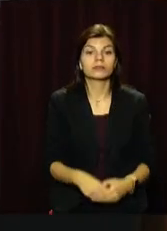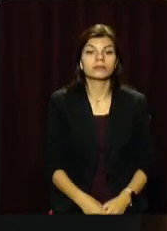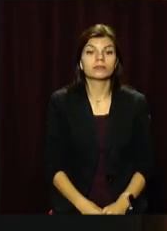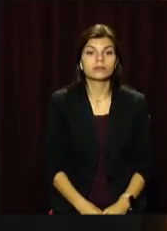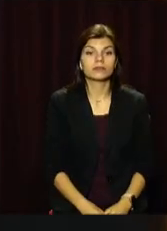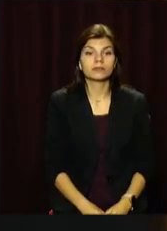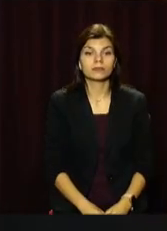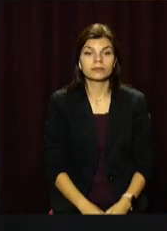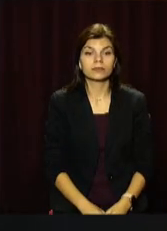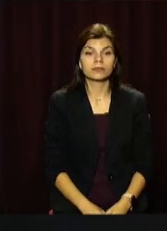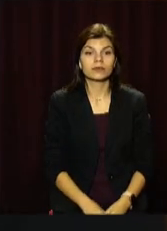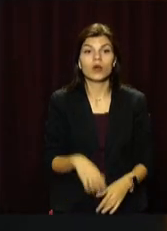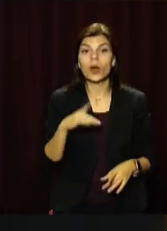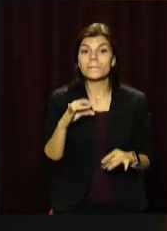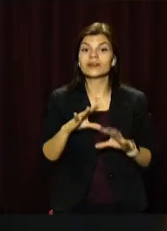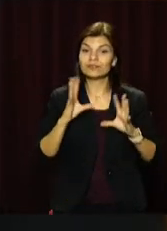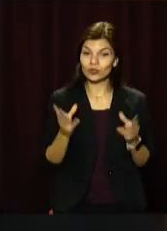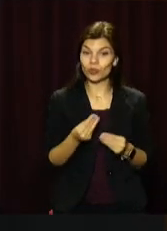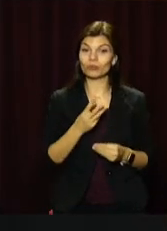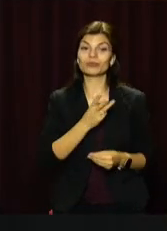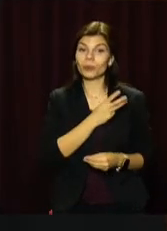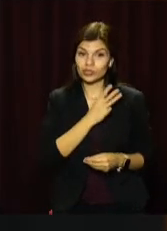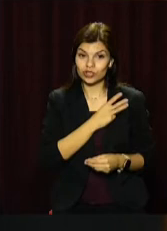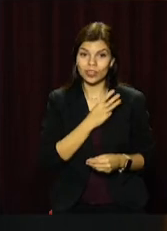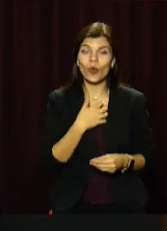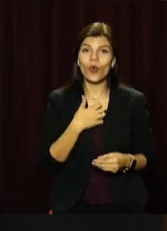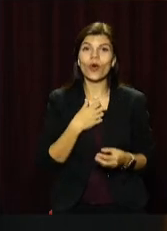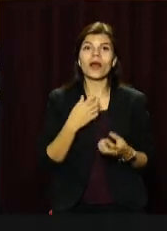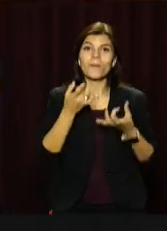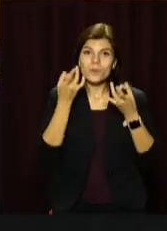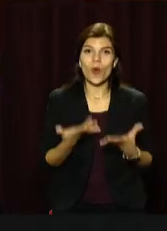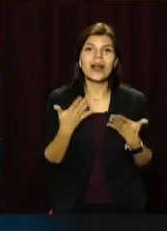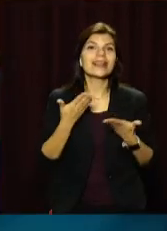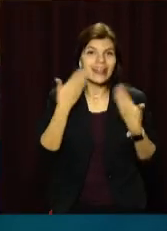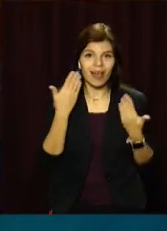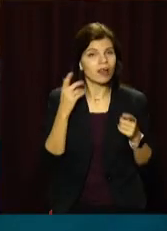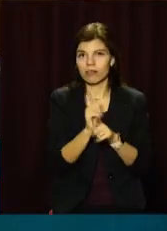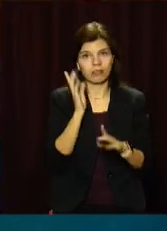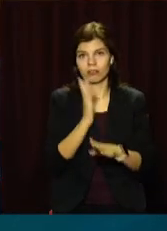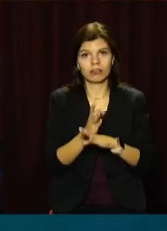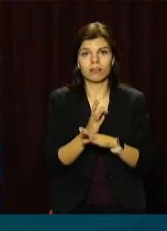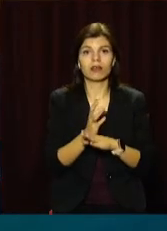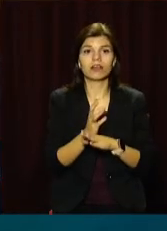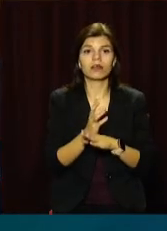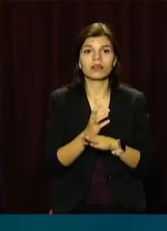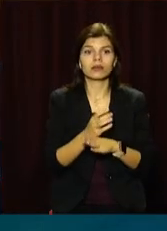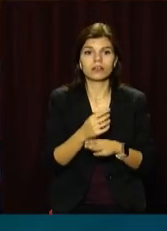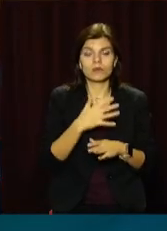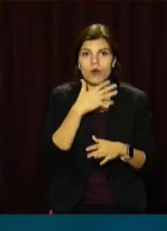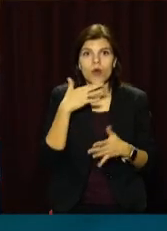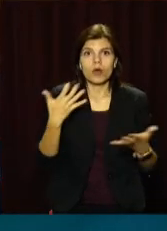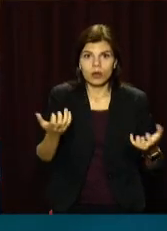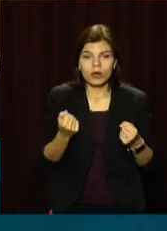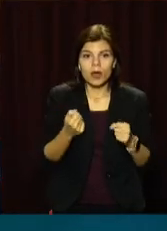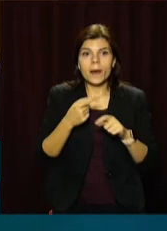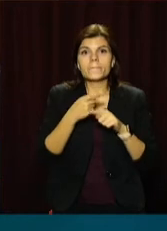При всьому бажанні спростити процедуру ми і не спростимо. Прийняти пів тисячі